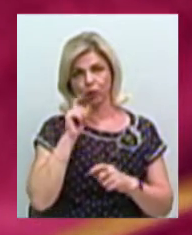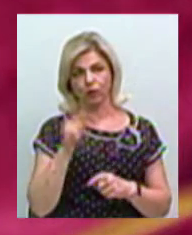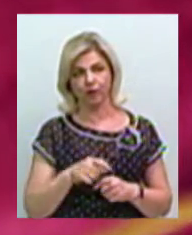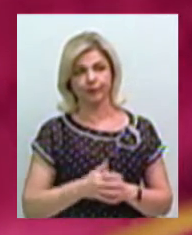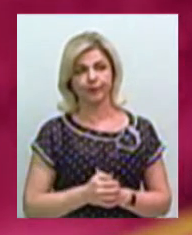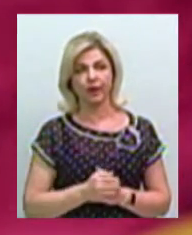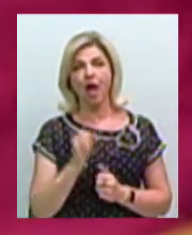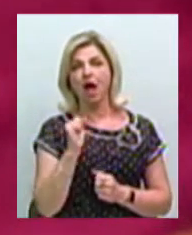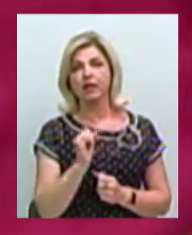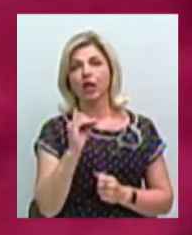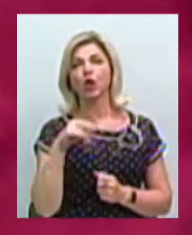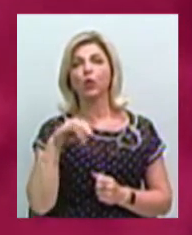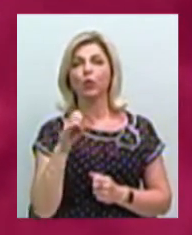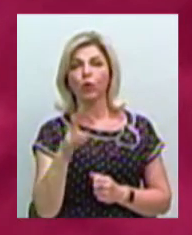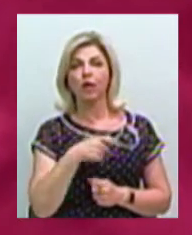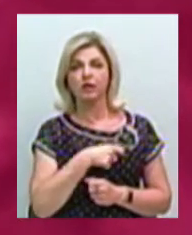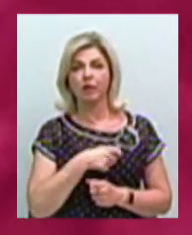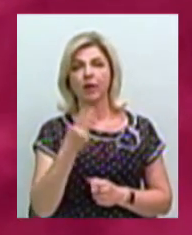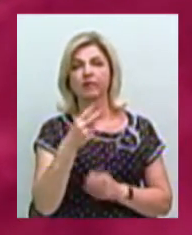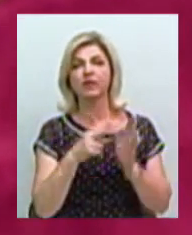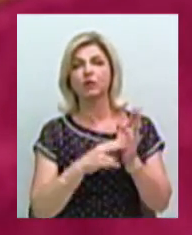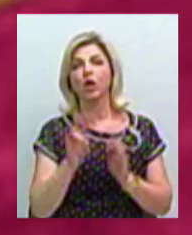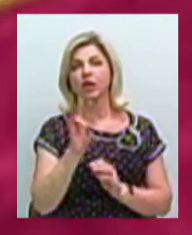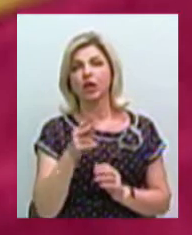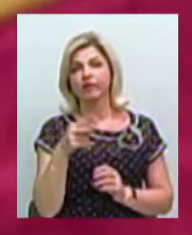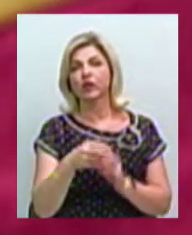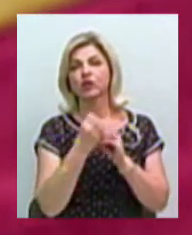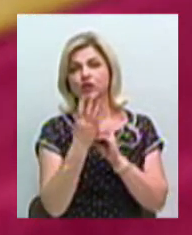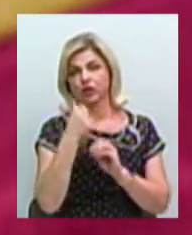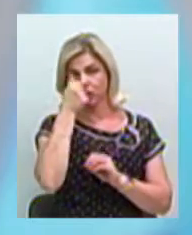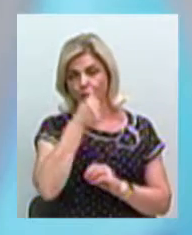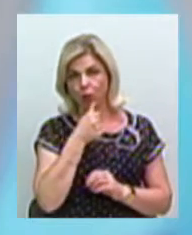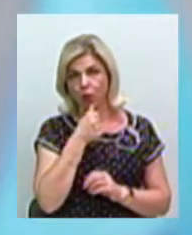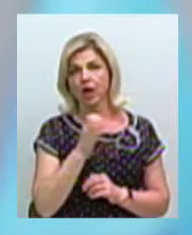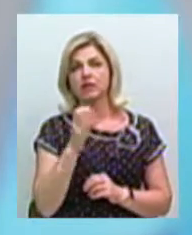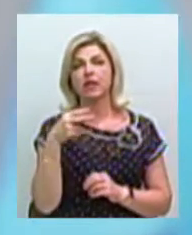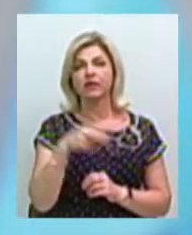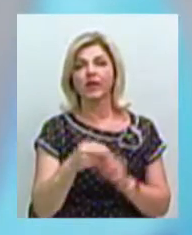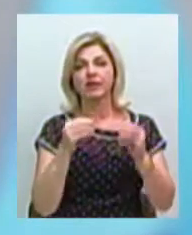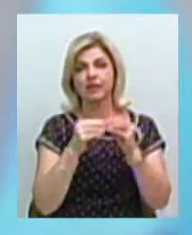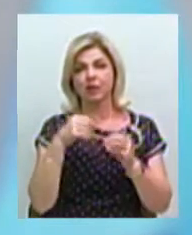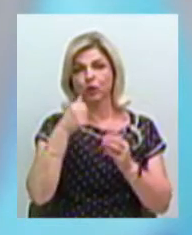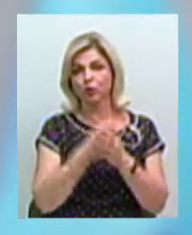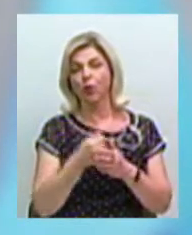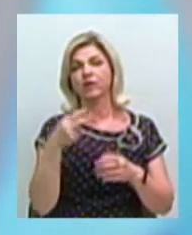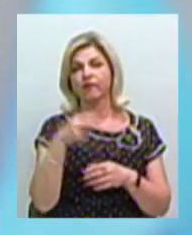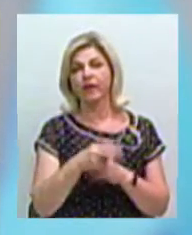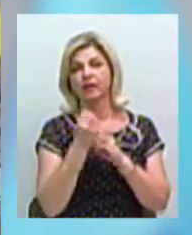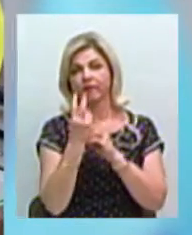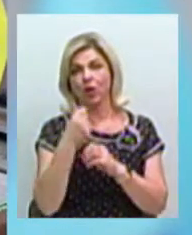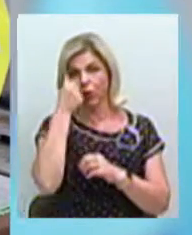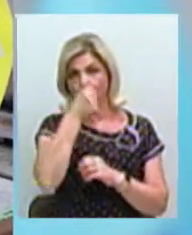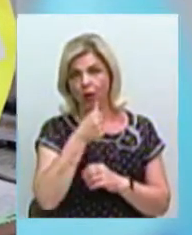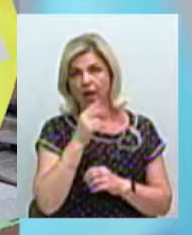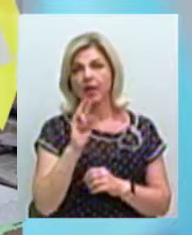Артем Ілюк – народний депутат з 27 листопада 2014 року. З 2010 по 2012 роки